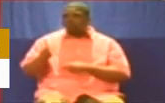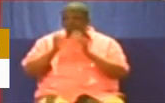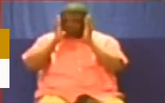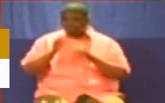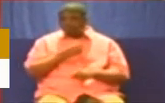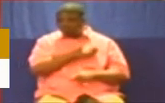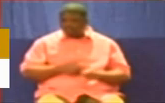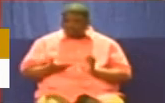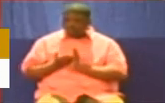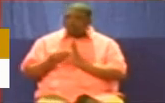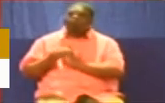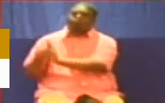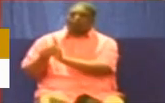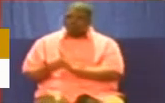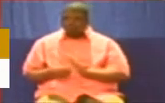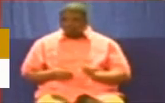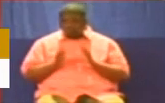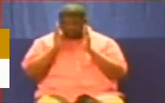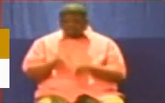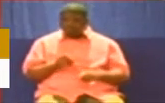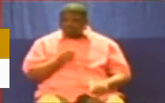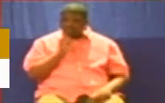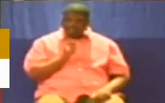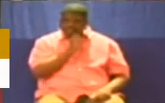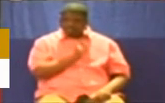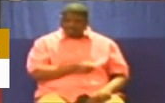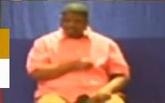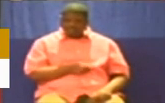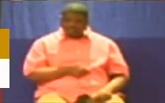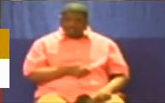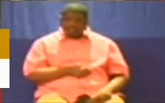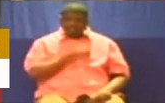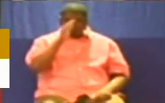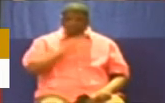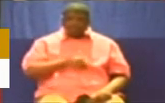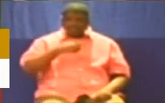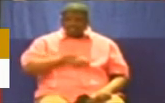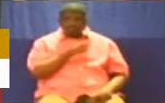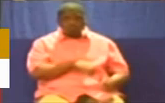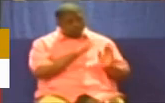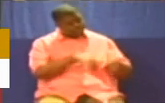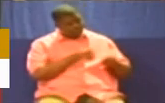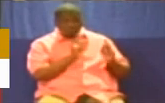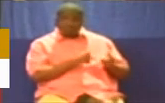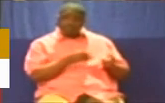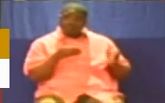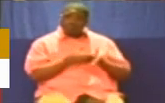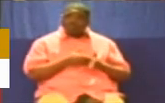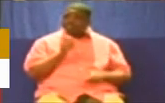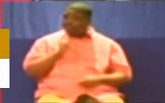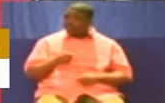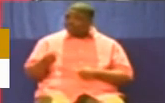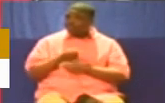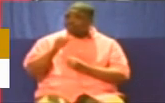Niombe mwongozo Mheshimiwa Rais. Mheshimiwa Spika, niombe mwongozo. Mwezi Novemba sote sisi tutakuwa wabunge wa kawaida mpaka pale ambapo Mheshimiwa Spika